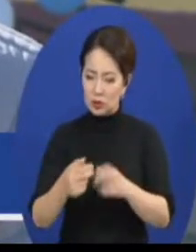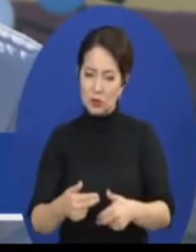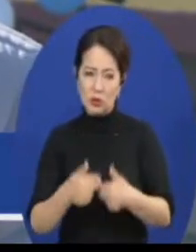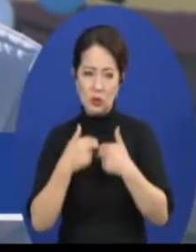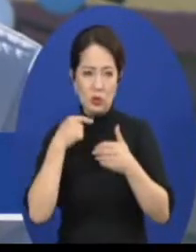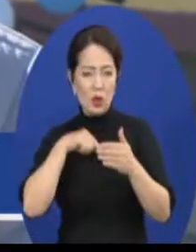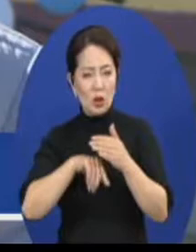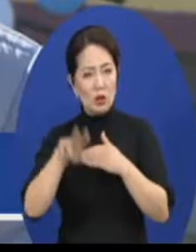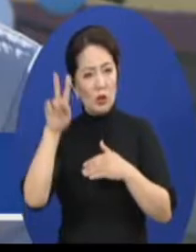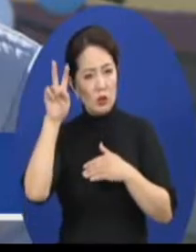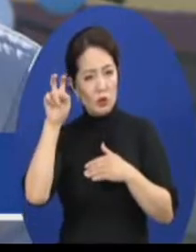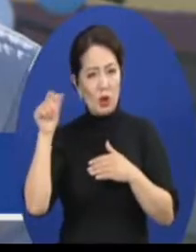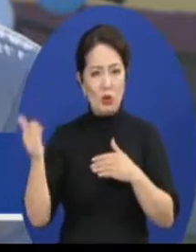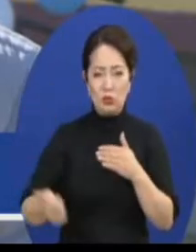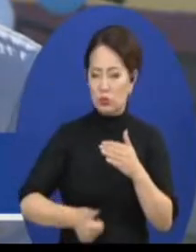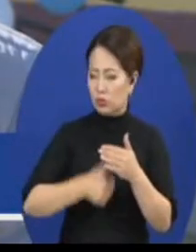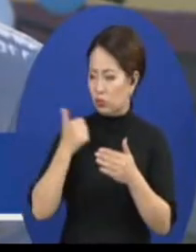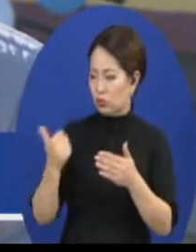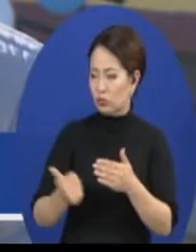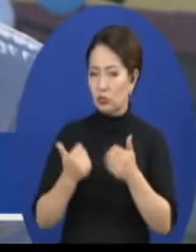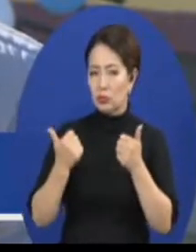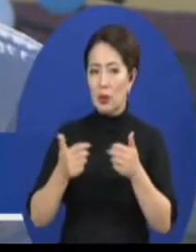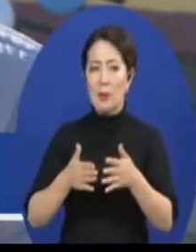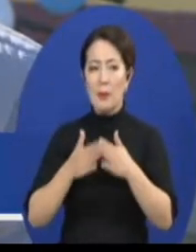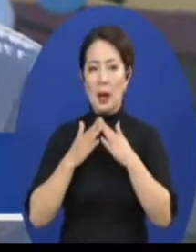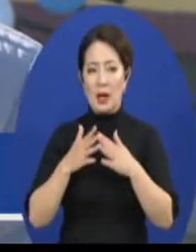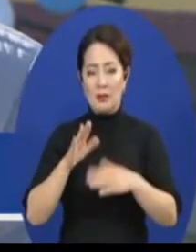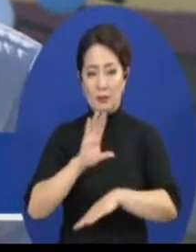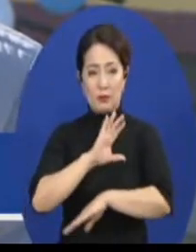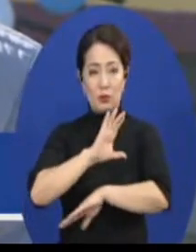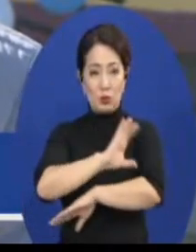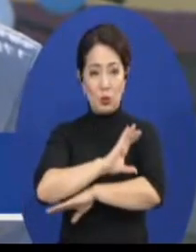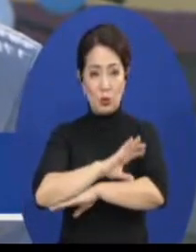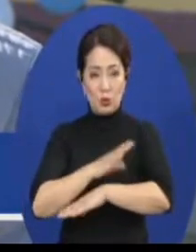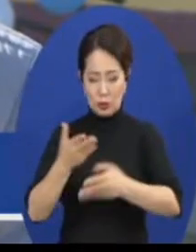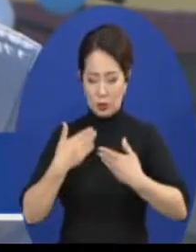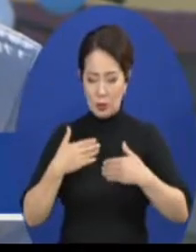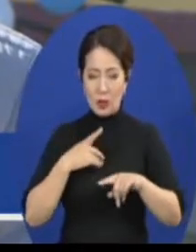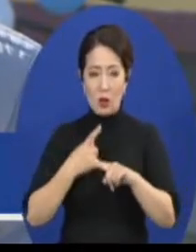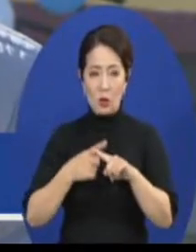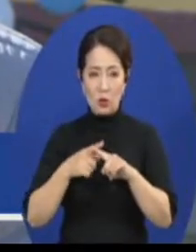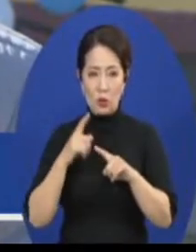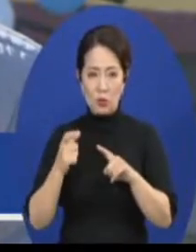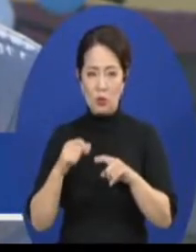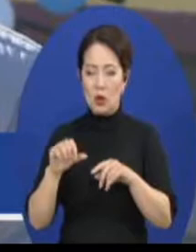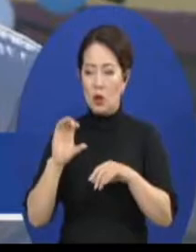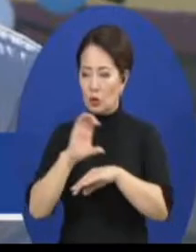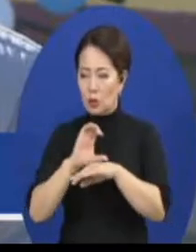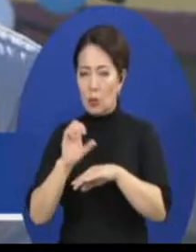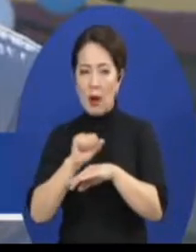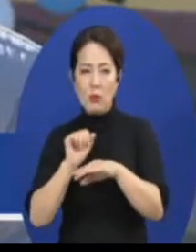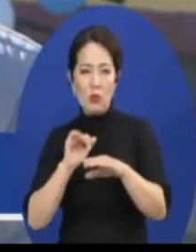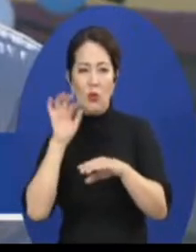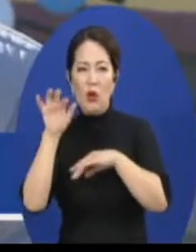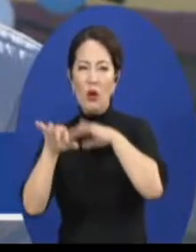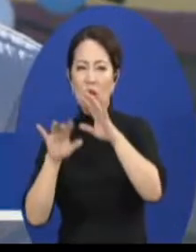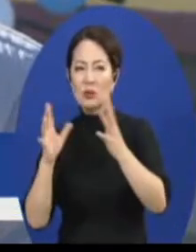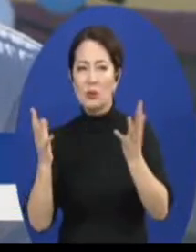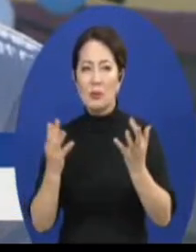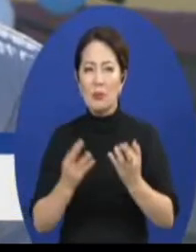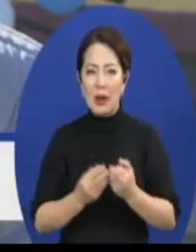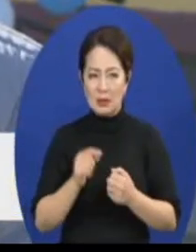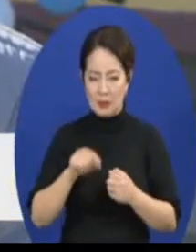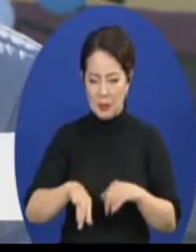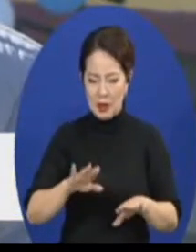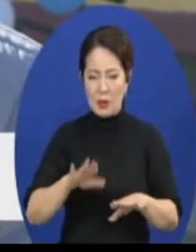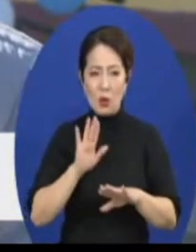хийгдсэн, дотроо нойлтой одоо бүрэн шийдэгдсэн ийм байртай болсон учраас бас манай хөдөөнийхөн одоо сумруугаа, аймгийн төвруугаа гэж наа чишээ явах нь бас